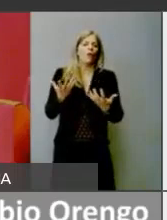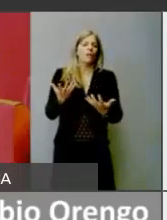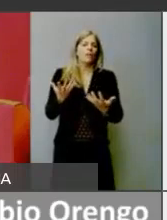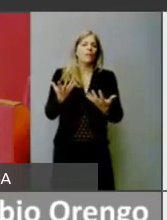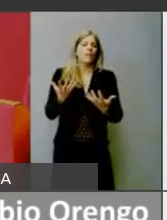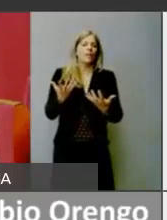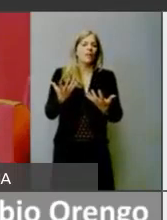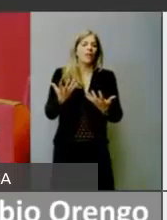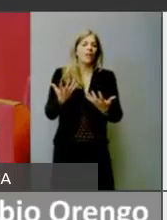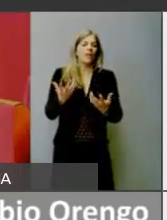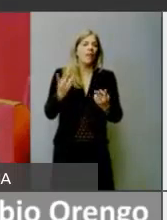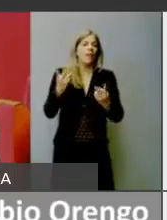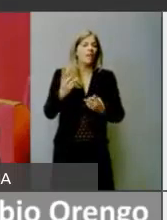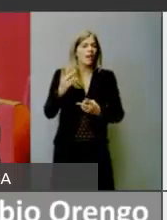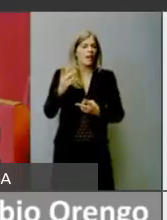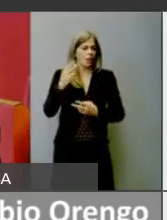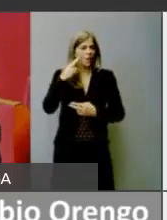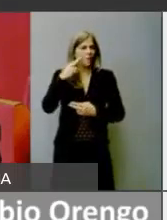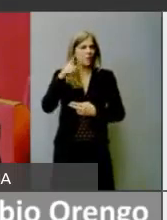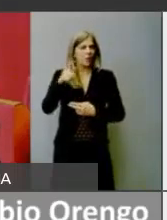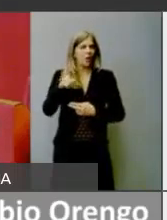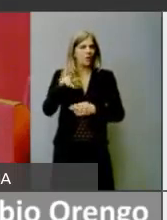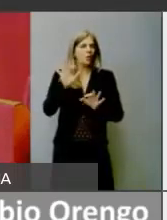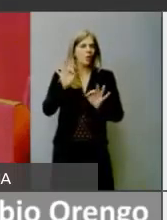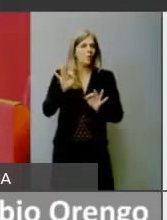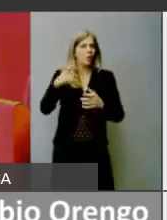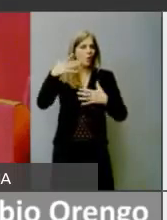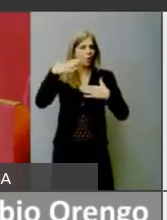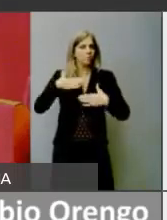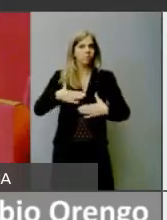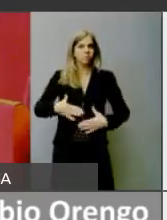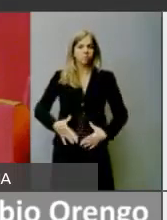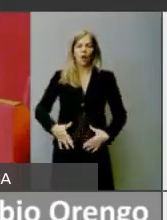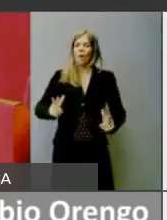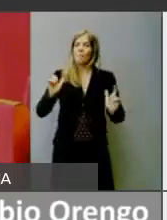all'epoca costretta appunto all'immobilismo e